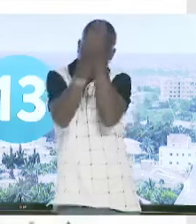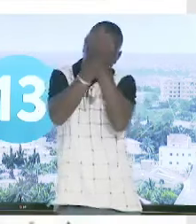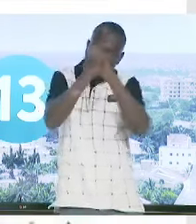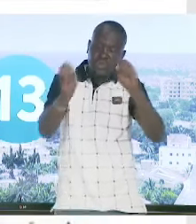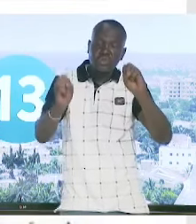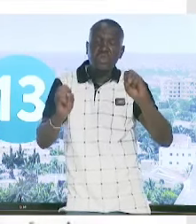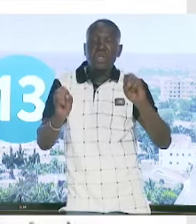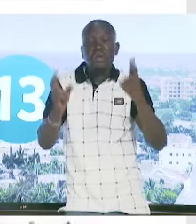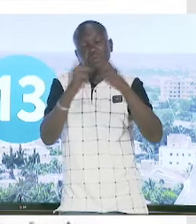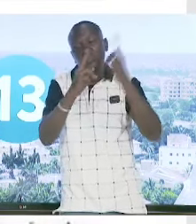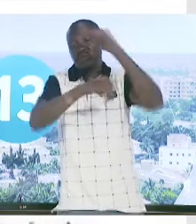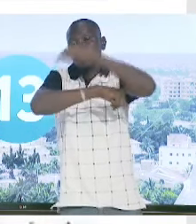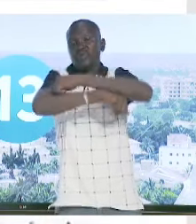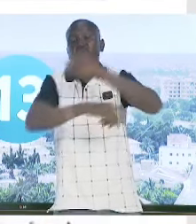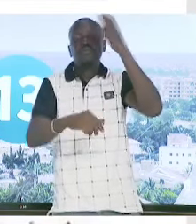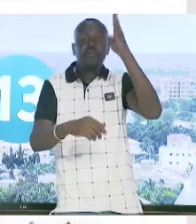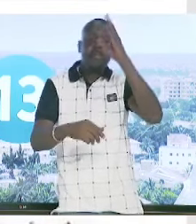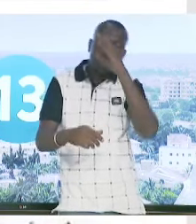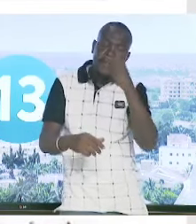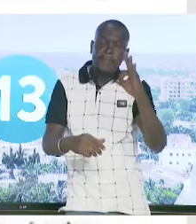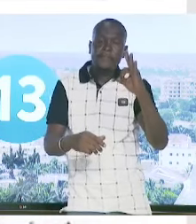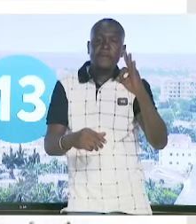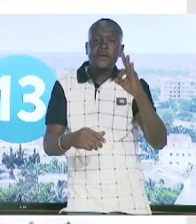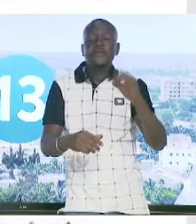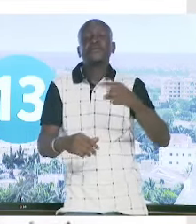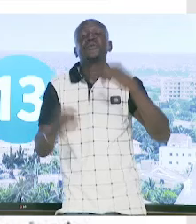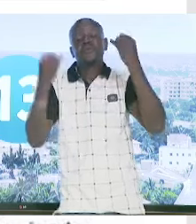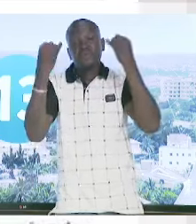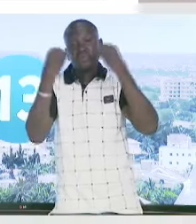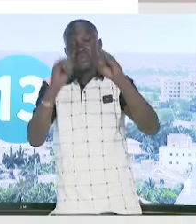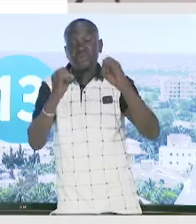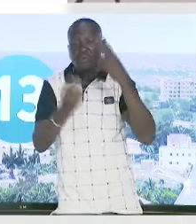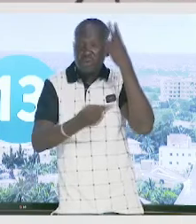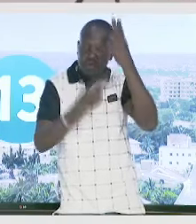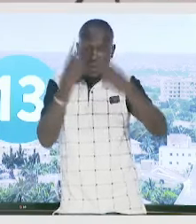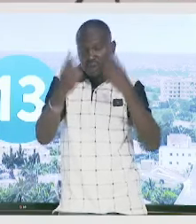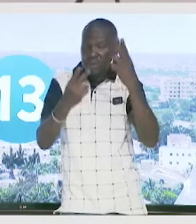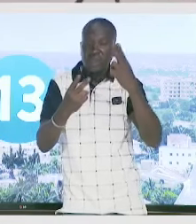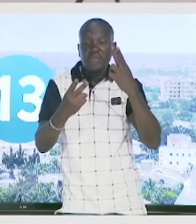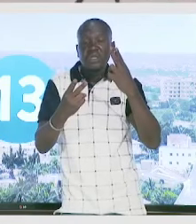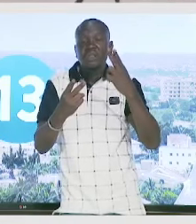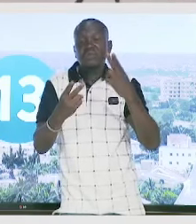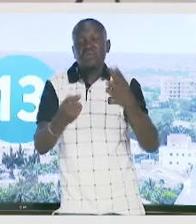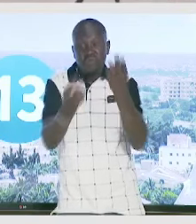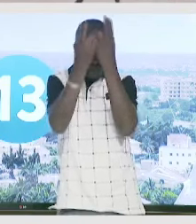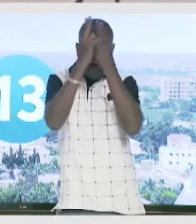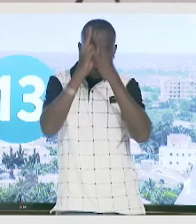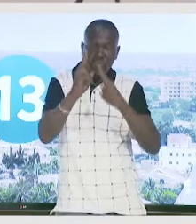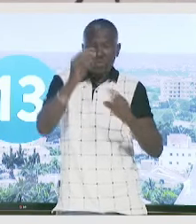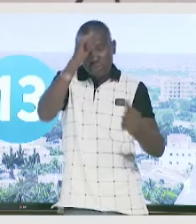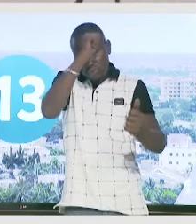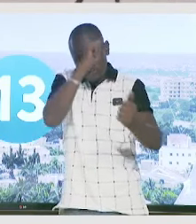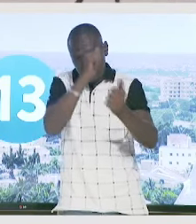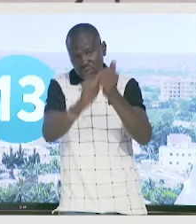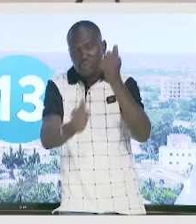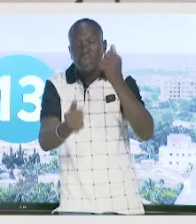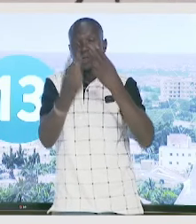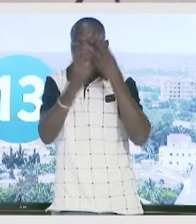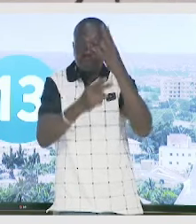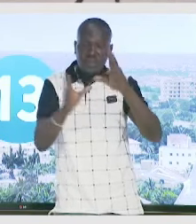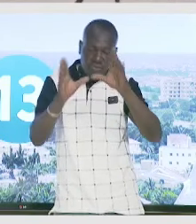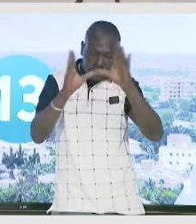s'exclame aujourd'hui au Faso. Aujourd'hui au Faso, qui nous informe que cette visite est jalonnée d'une passation en revue de